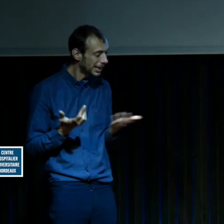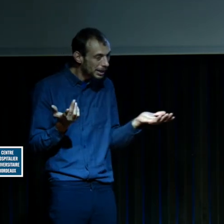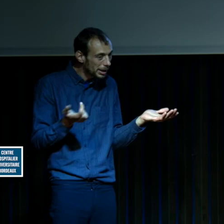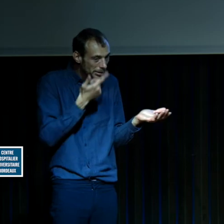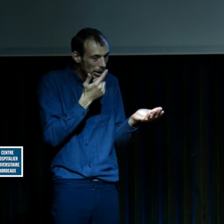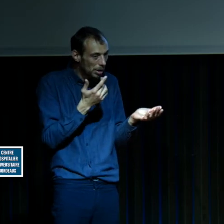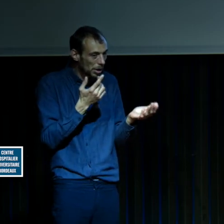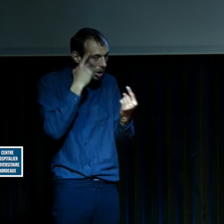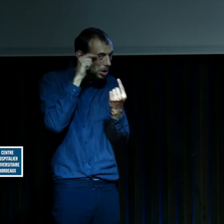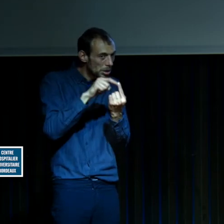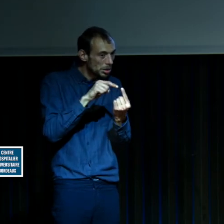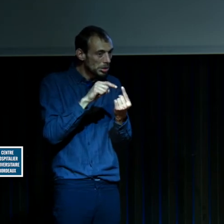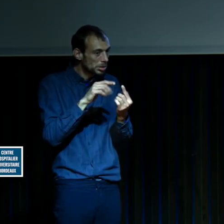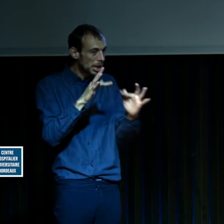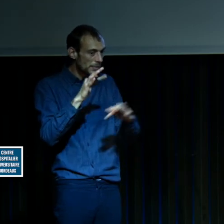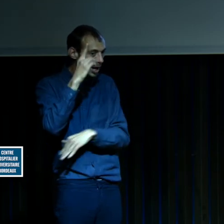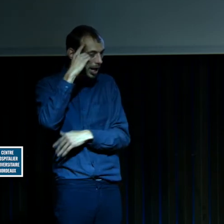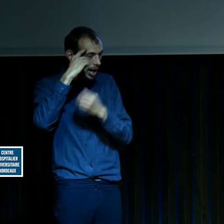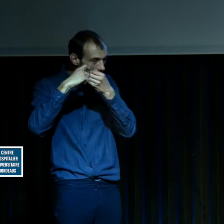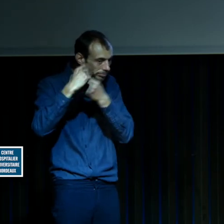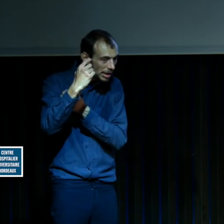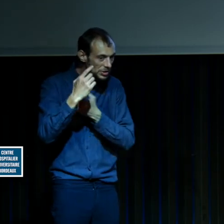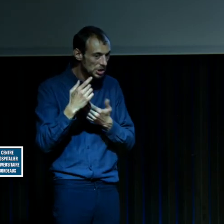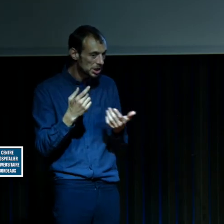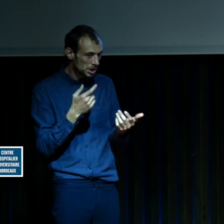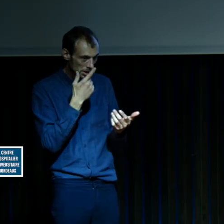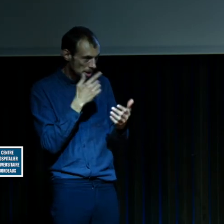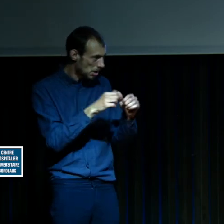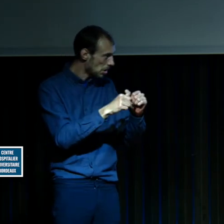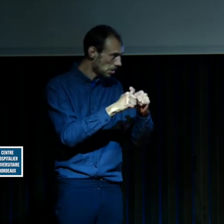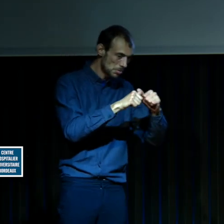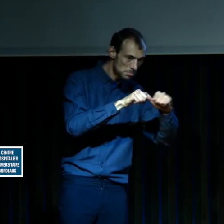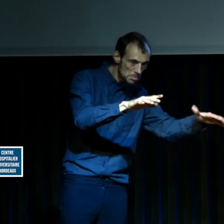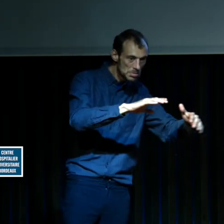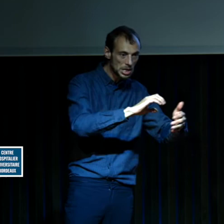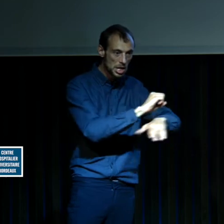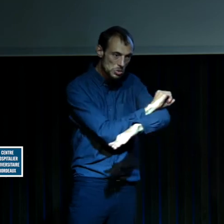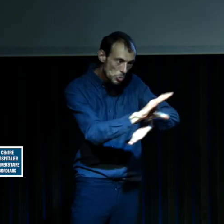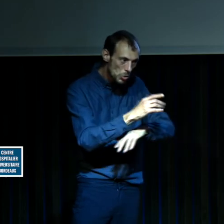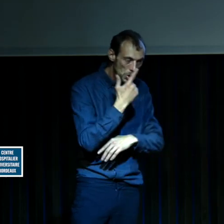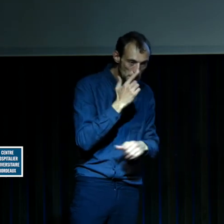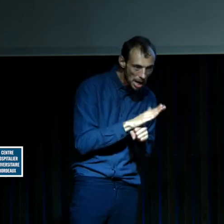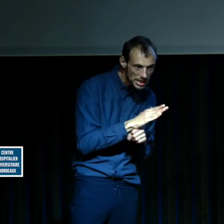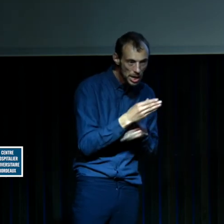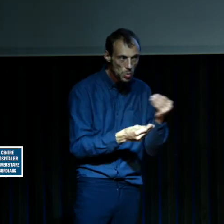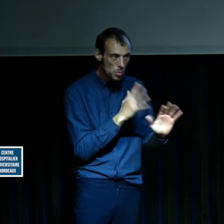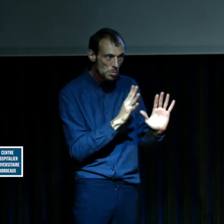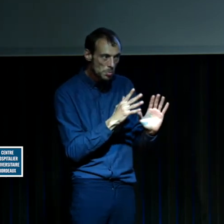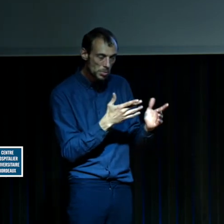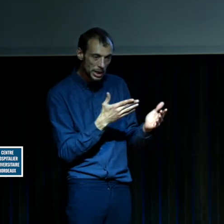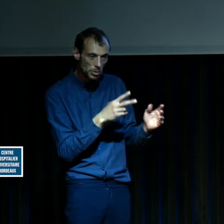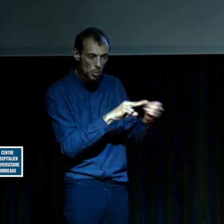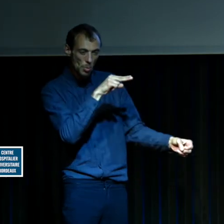de l'AVC n'est pas assez abordé dans les médias ou mal abordé? Alors moi, je trouve que c'est assez